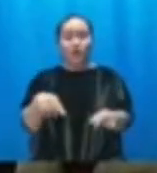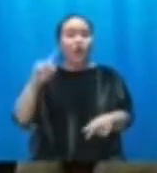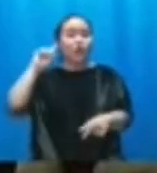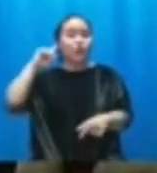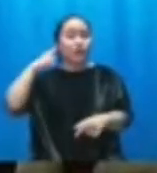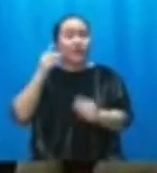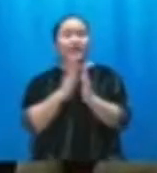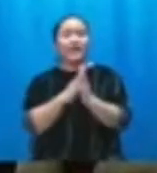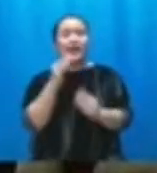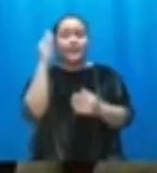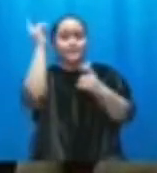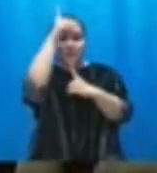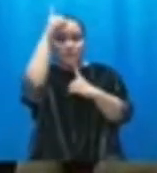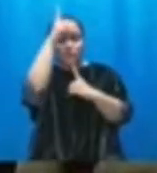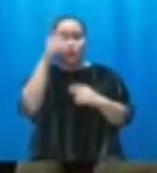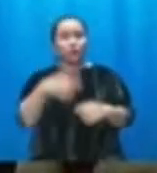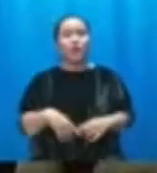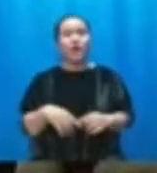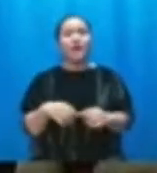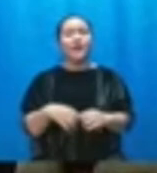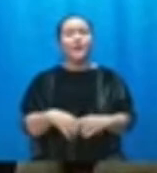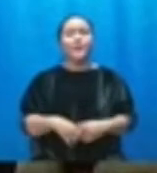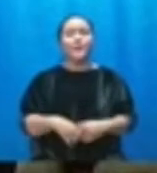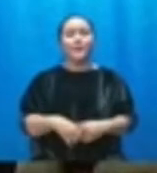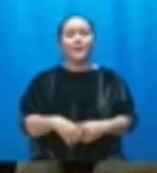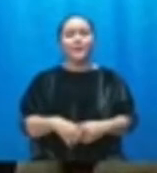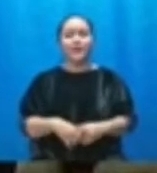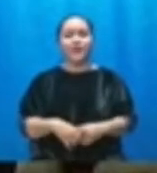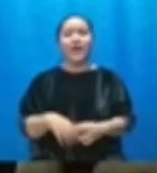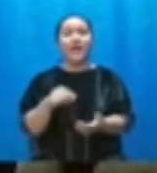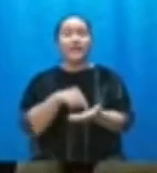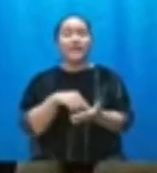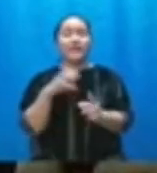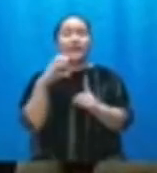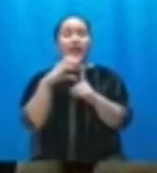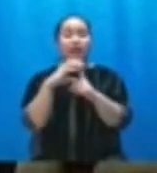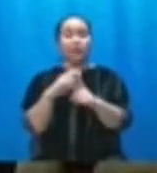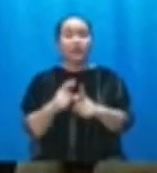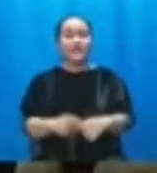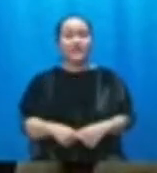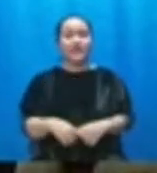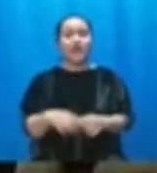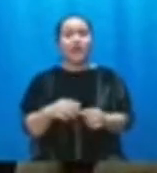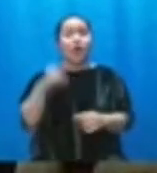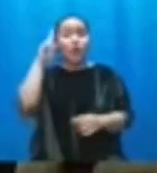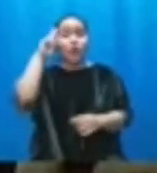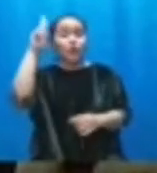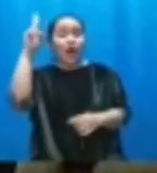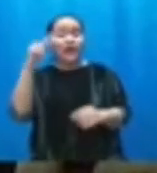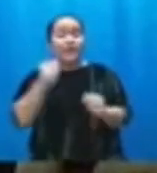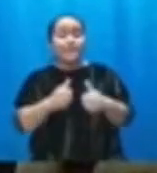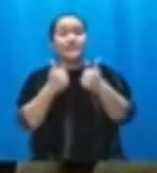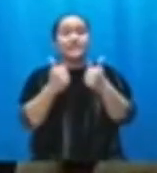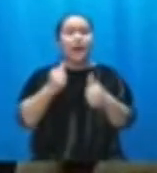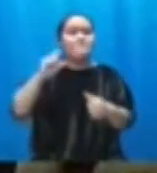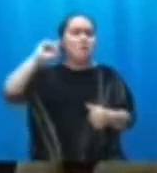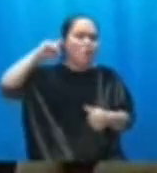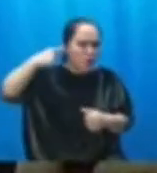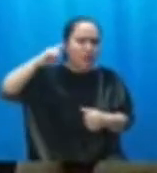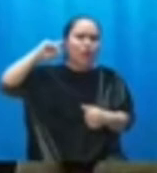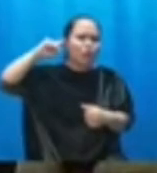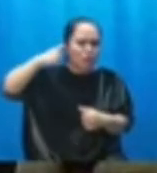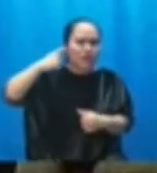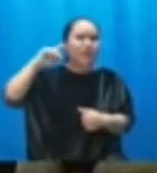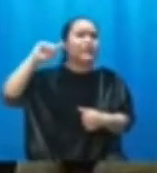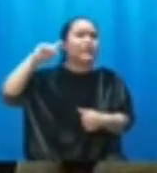decapolis tadi di Hai dengan demikian maka Tuhan bisa mengorek ngorek telinga kita dan mencari